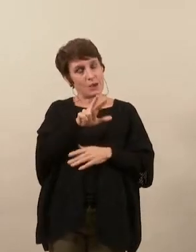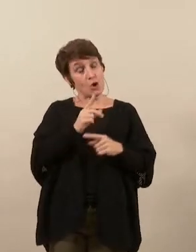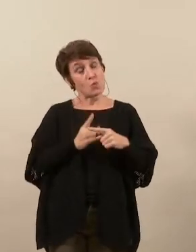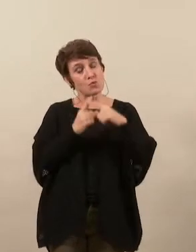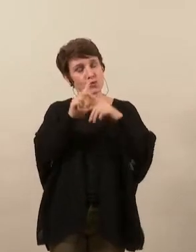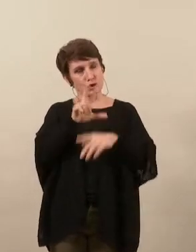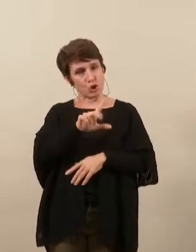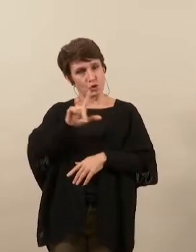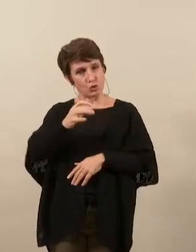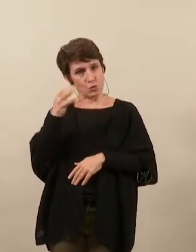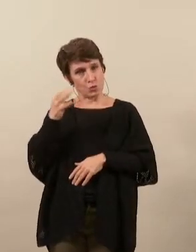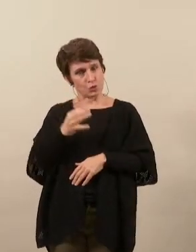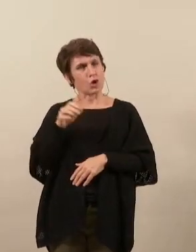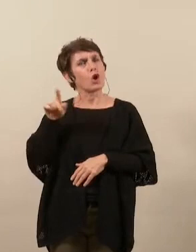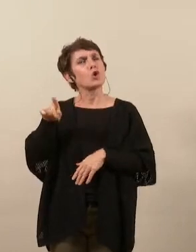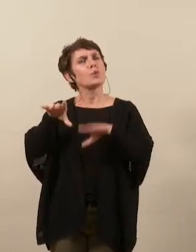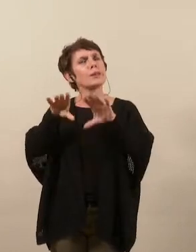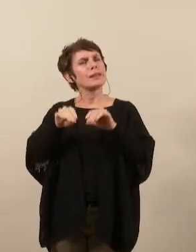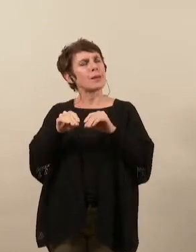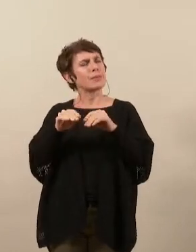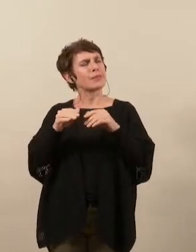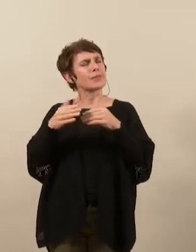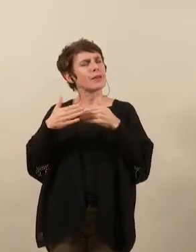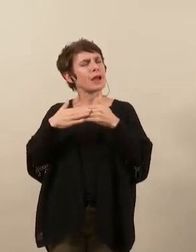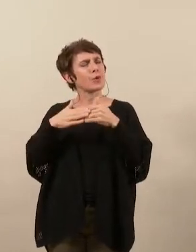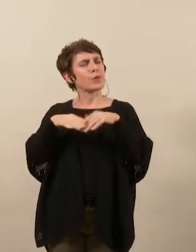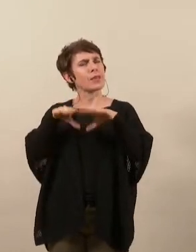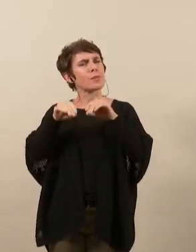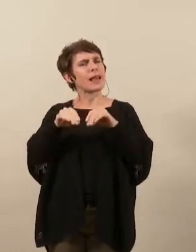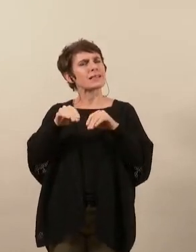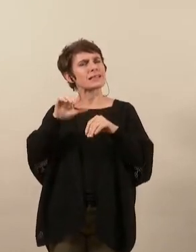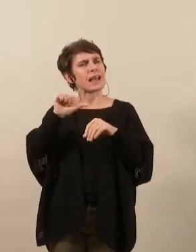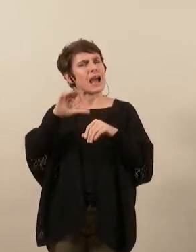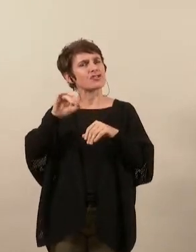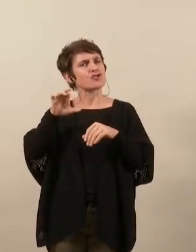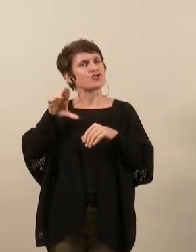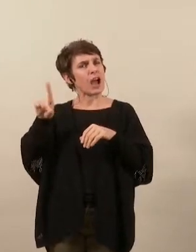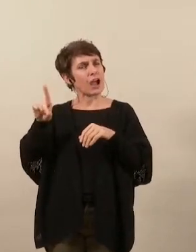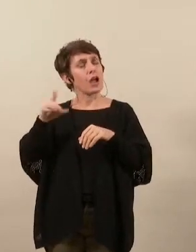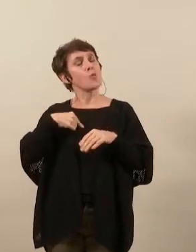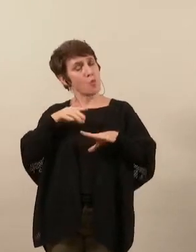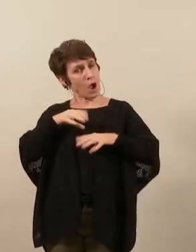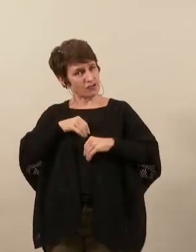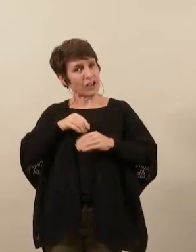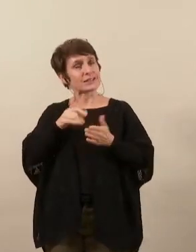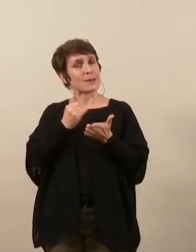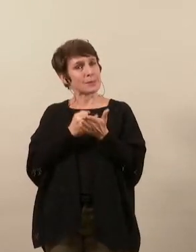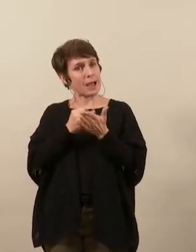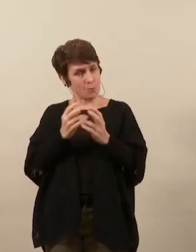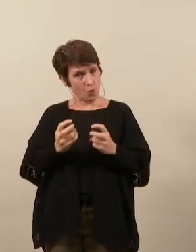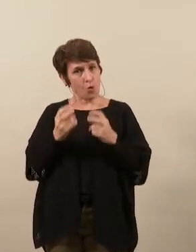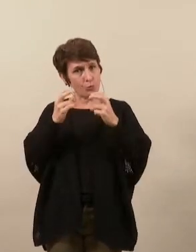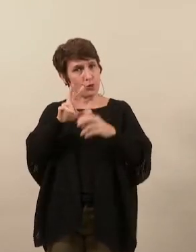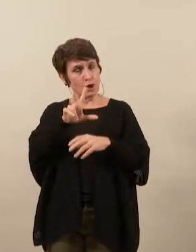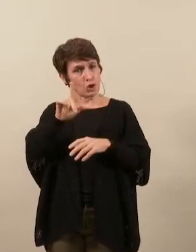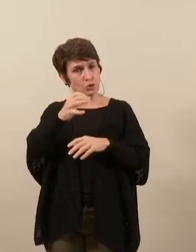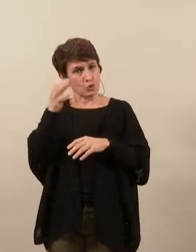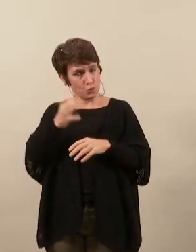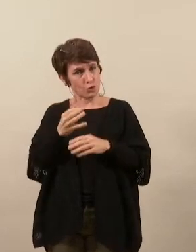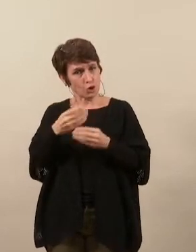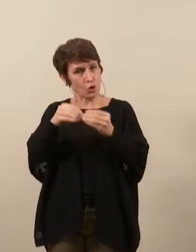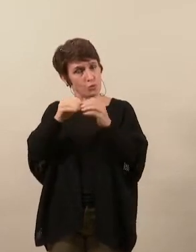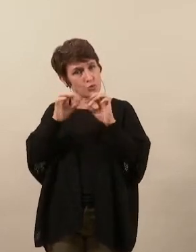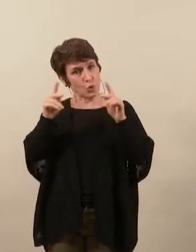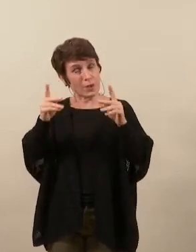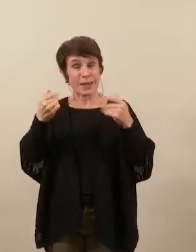ma taxe foncière. Il habite Passage du Lycée, à côté de la plage Jean Achard. Mais enfin, si c'est pour conserver les toxicomanes qui sont en bas de chez moi et qui se